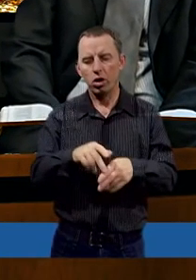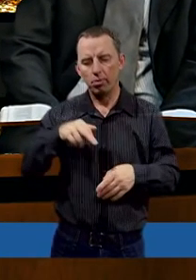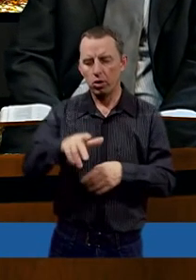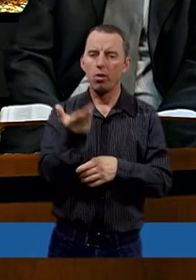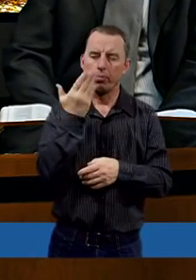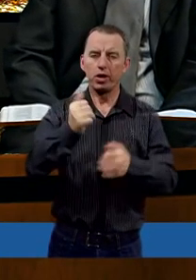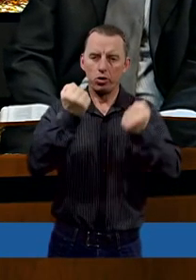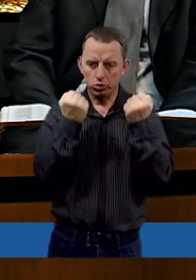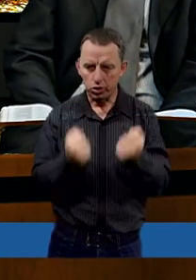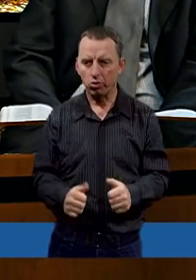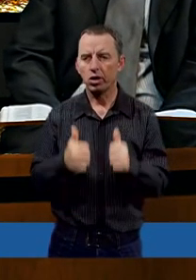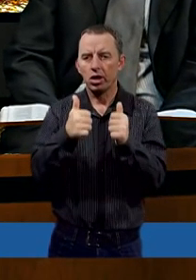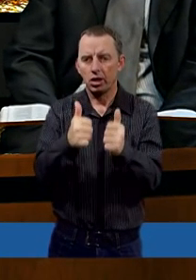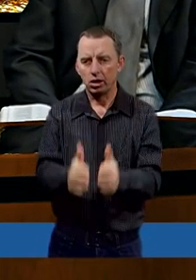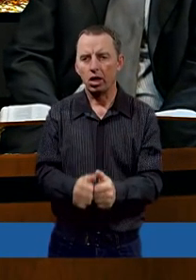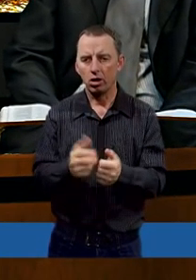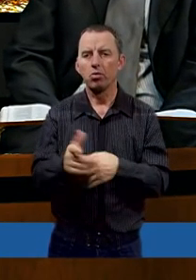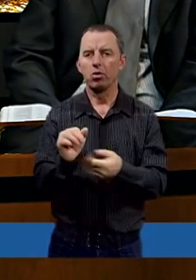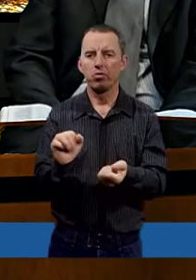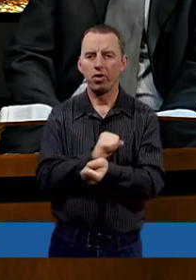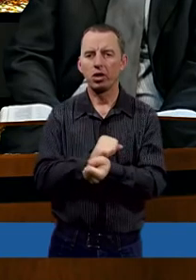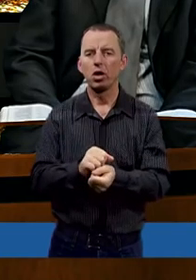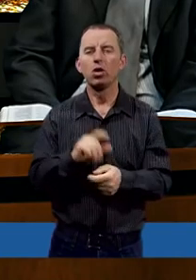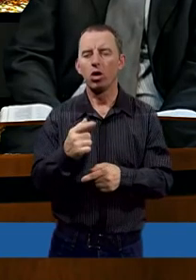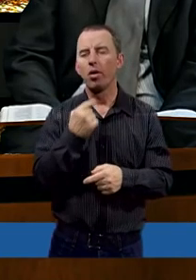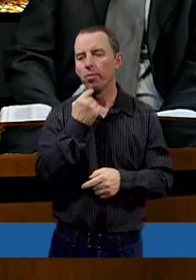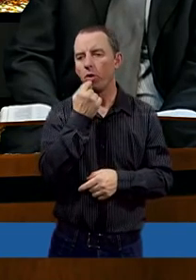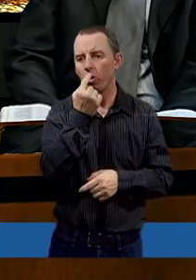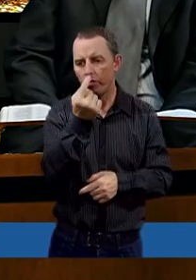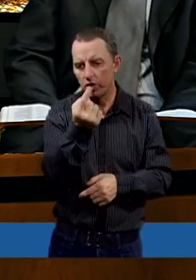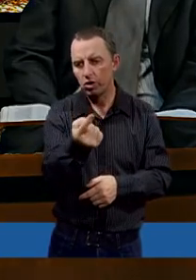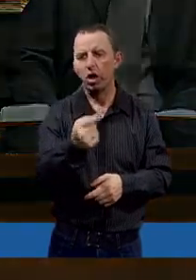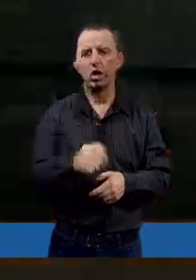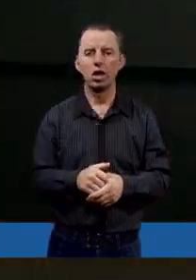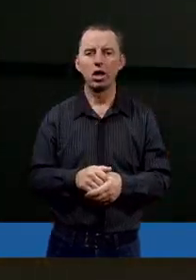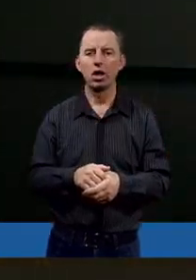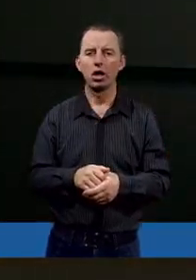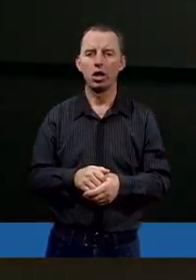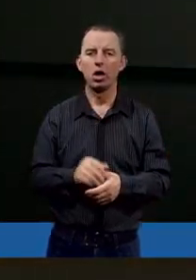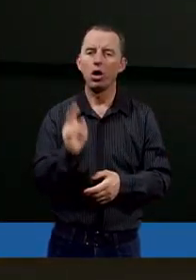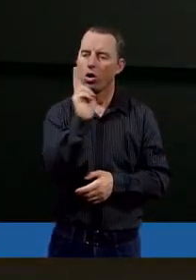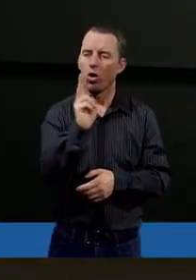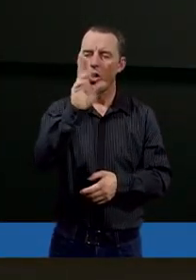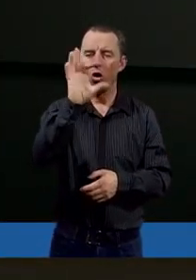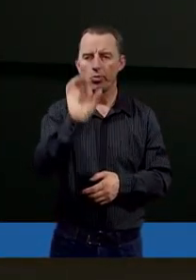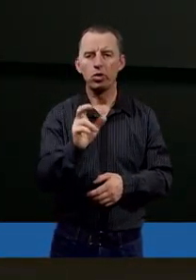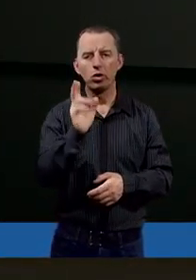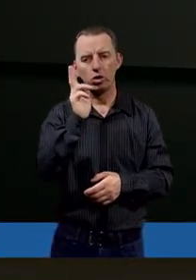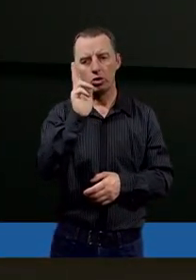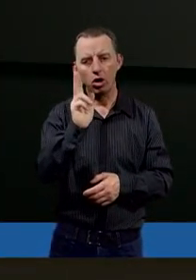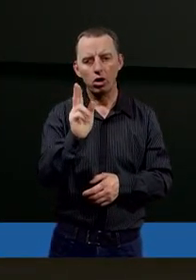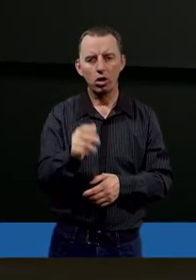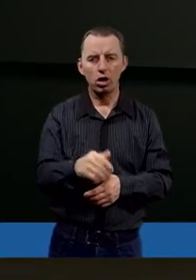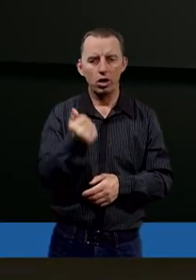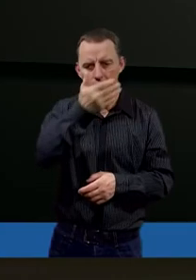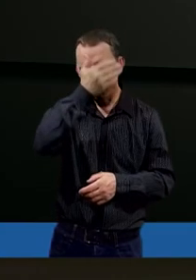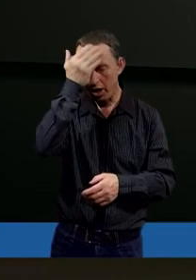ciężki stan i bardzo cierpi. A co byśmy powiedzieli komuś, kto nie